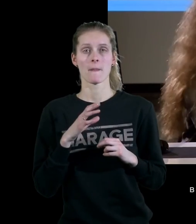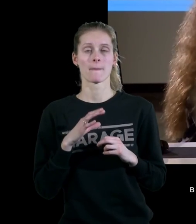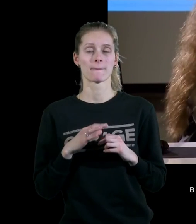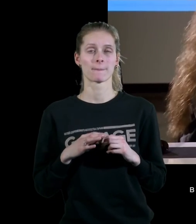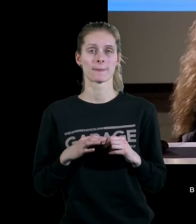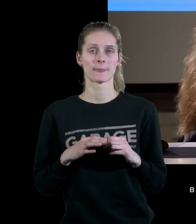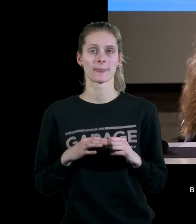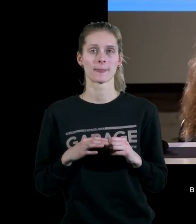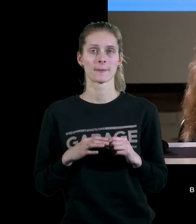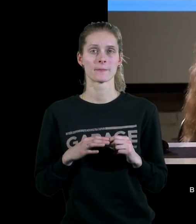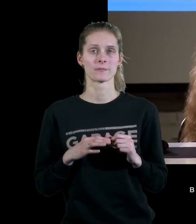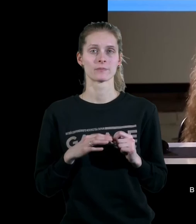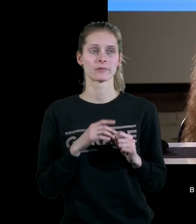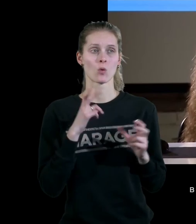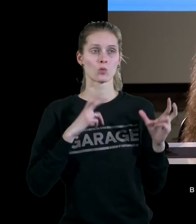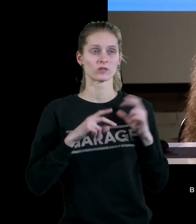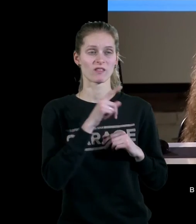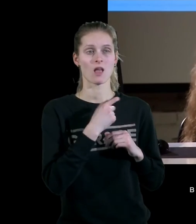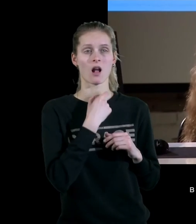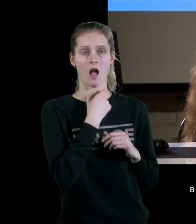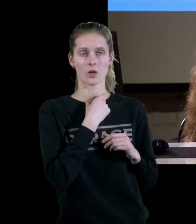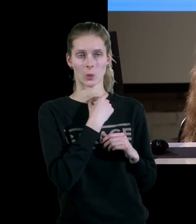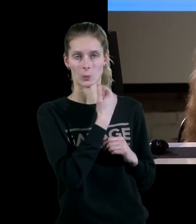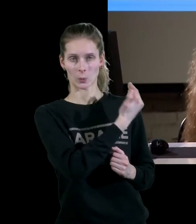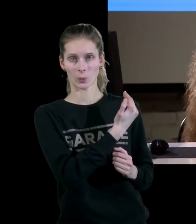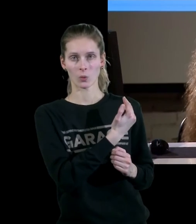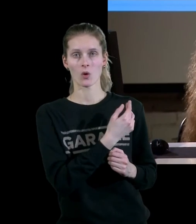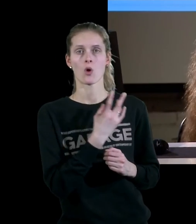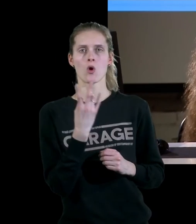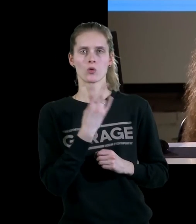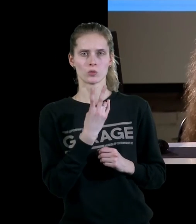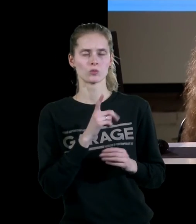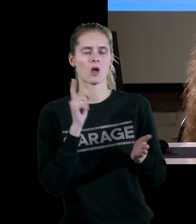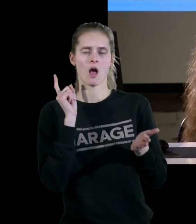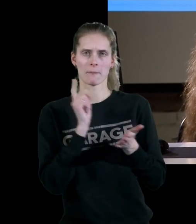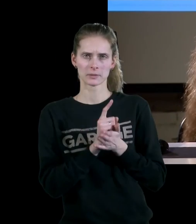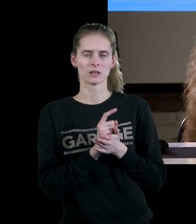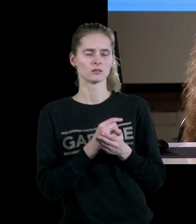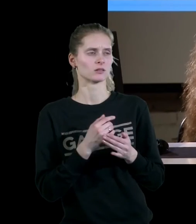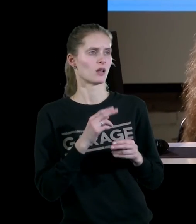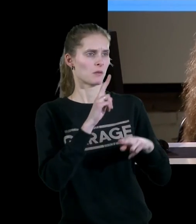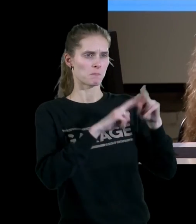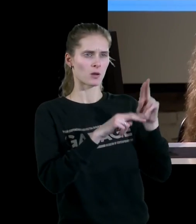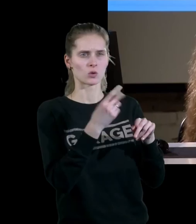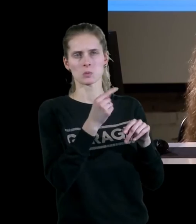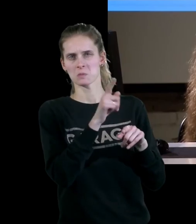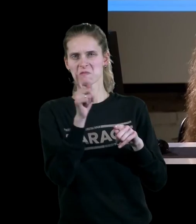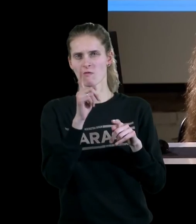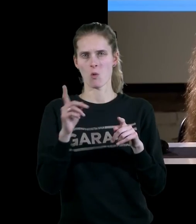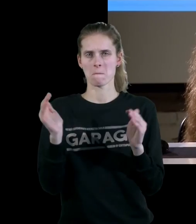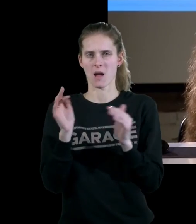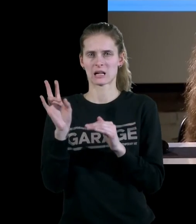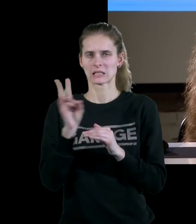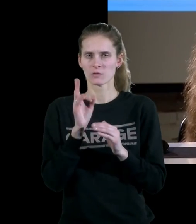этим католическим университетом, видимо, были его меценатами, что надо обязательно построить то, что нечто подобное. И они придумывают вот